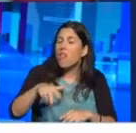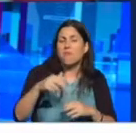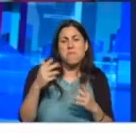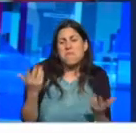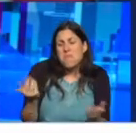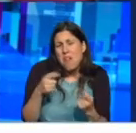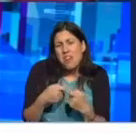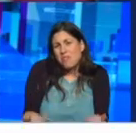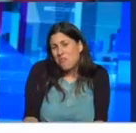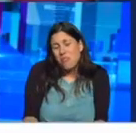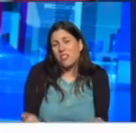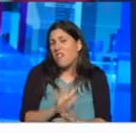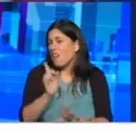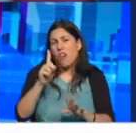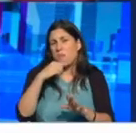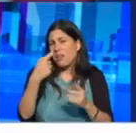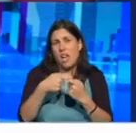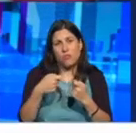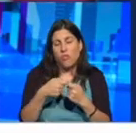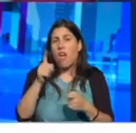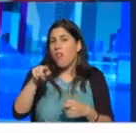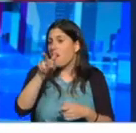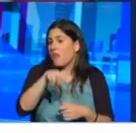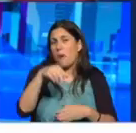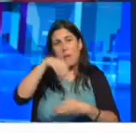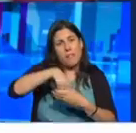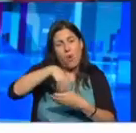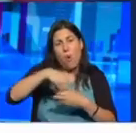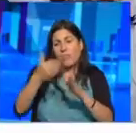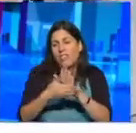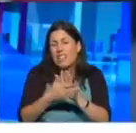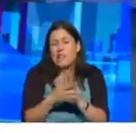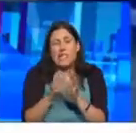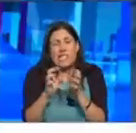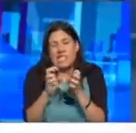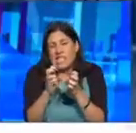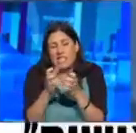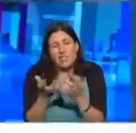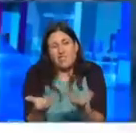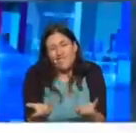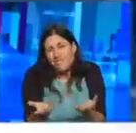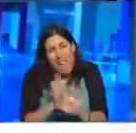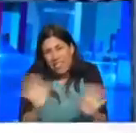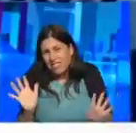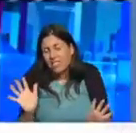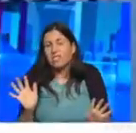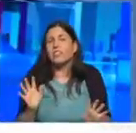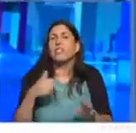בכלל לא קשור, ואף אחד לא טוען שהוא קשור. על 1000 ו-2000 התוכן של התיקים הוא רעוע מאוד. אני חושב שמה